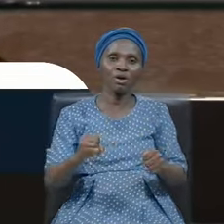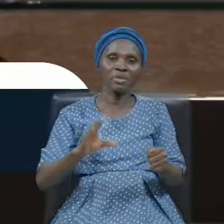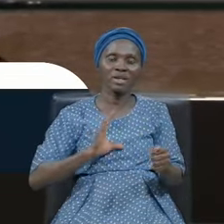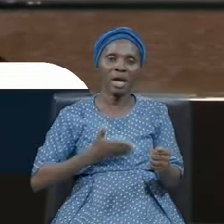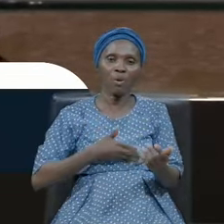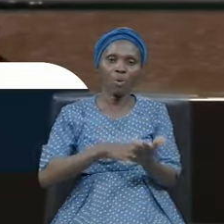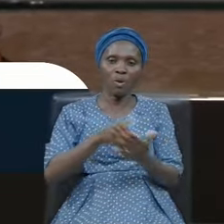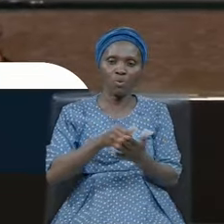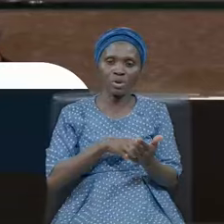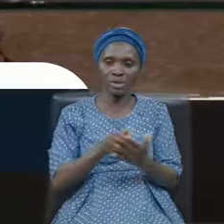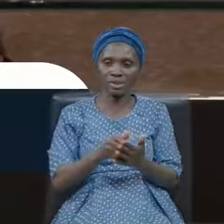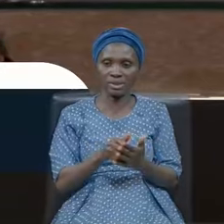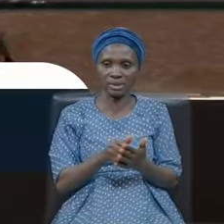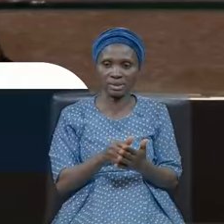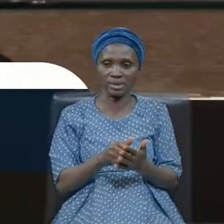la foi.